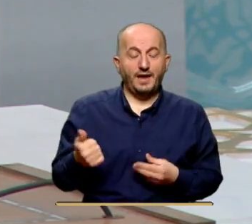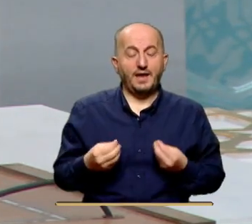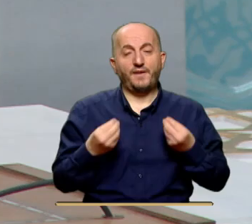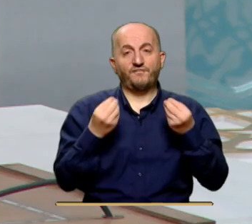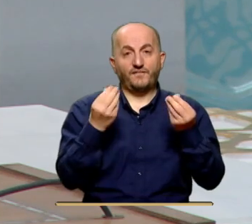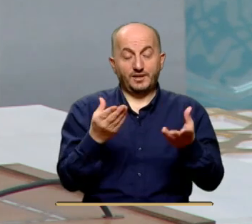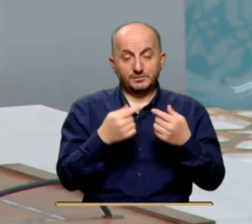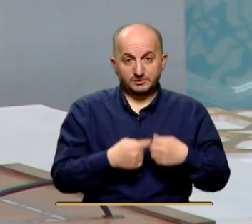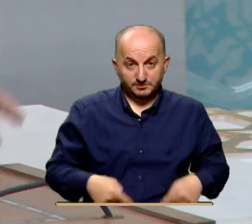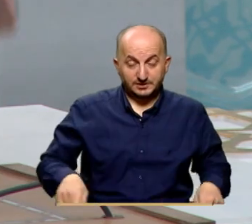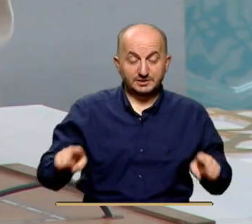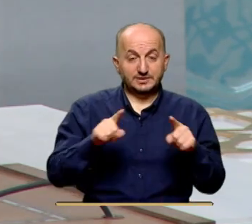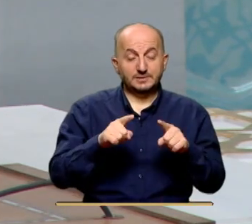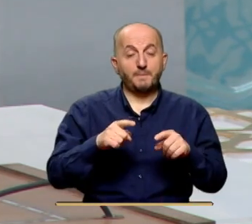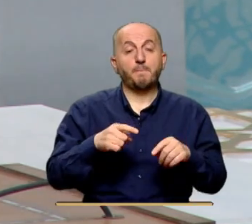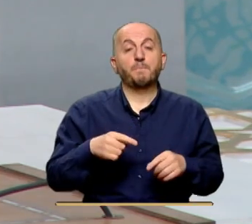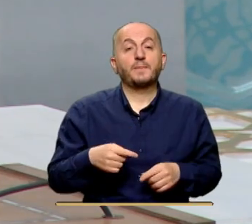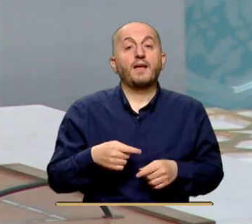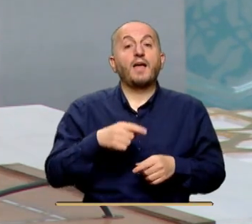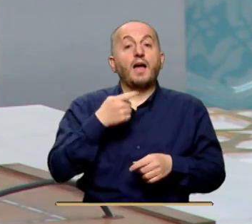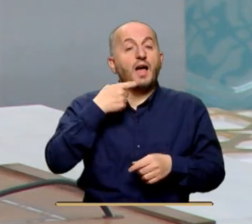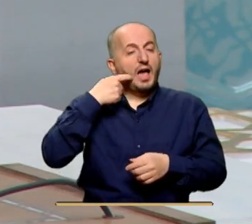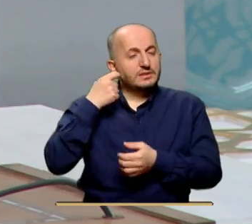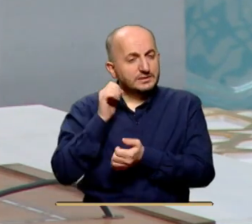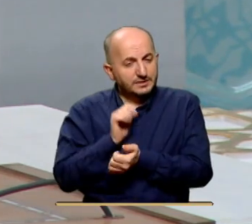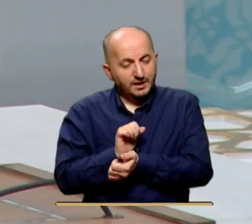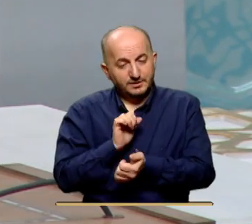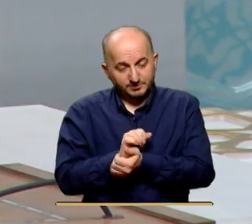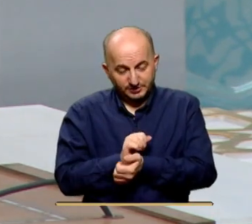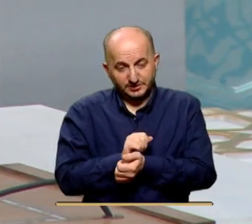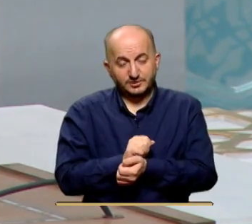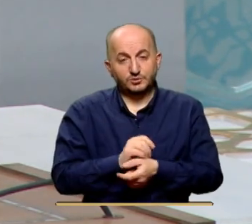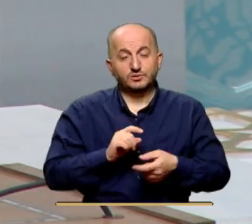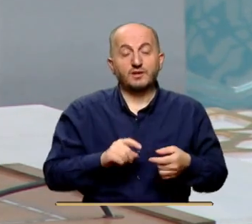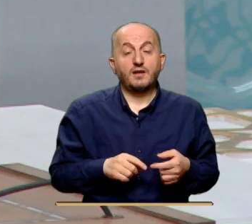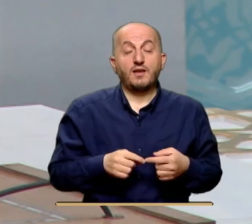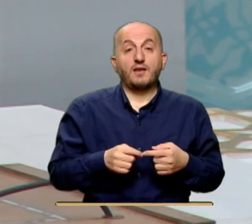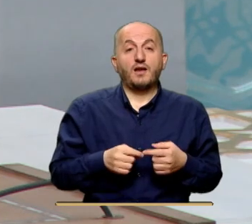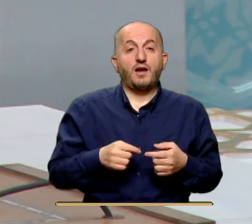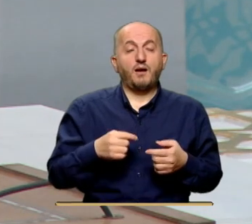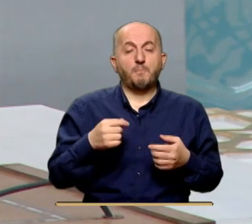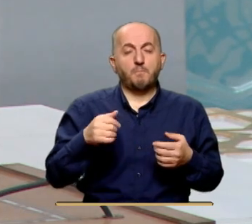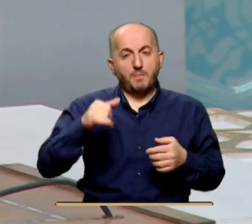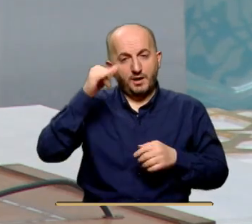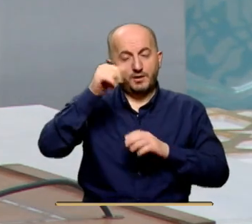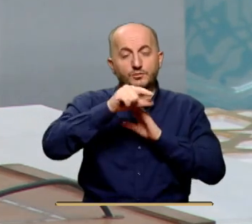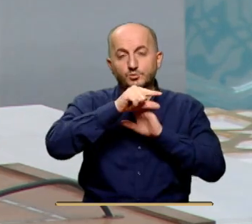vermiş bizim ecdadımız, demin okuduğum ayeti kerimedeki şuurla, yine Bakara